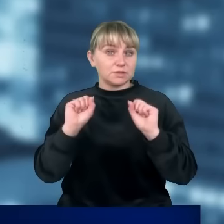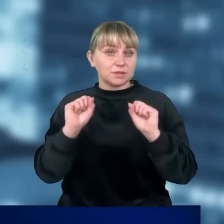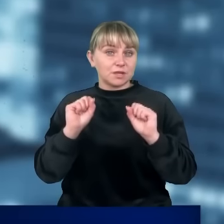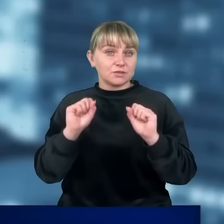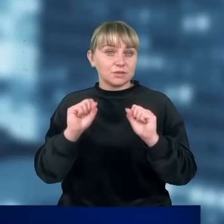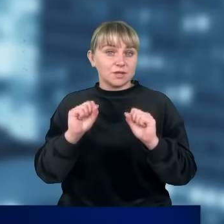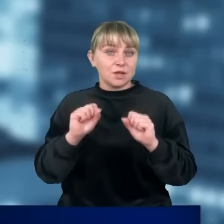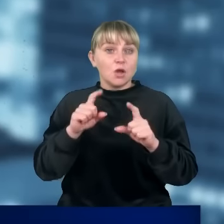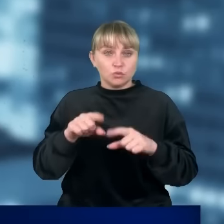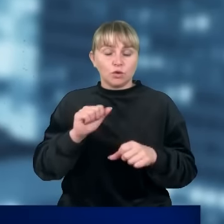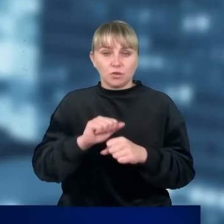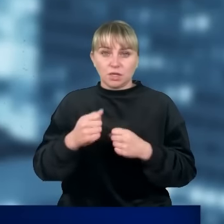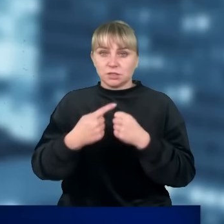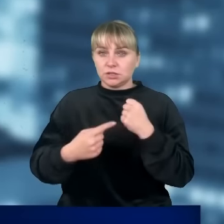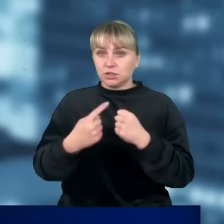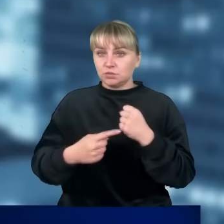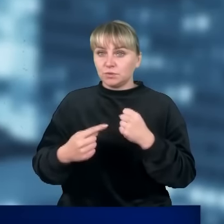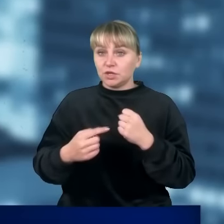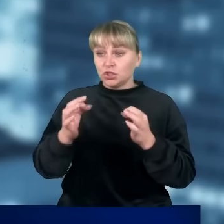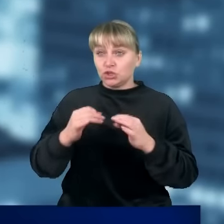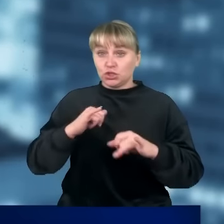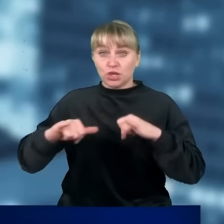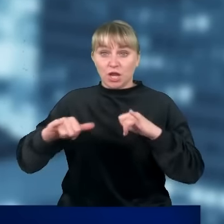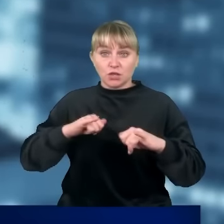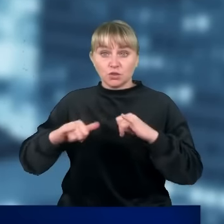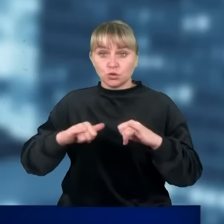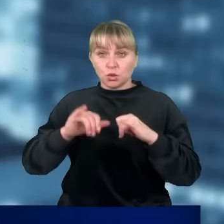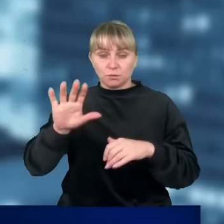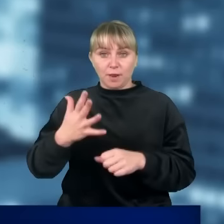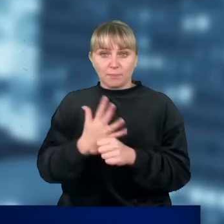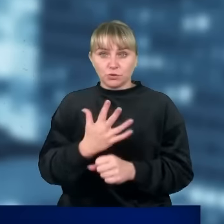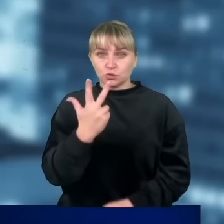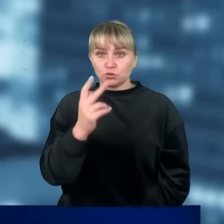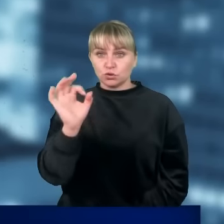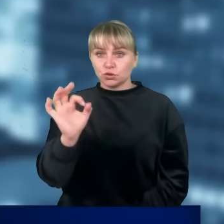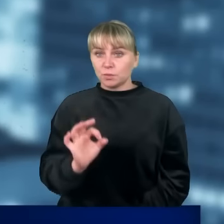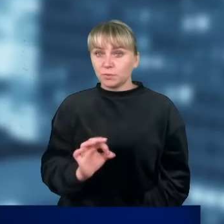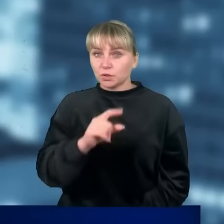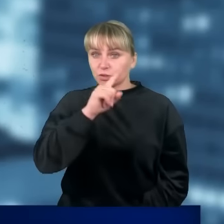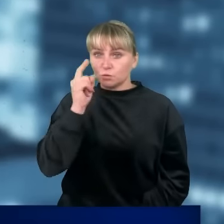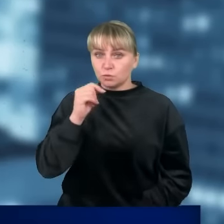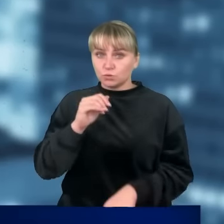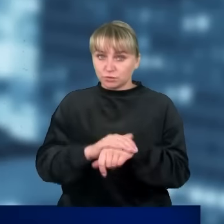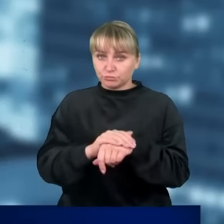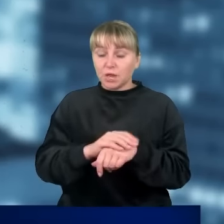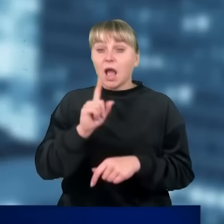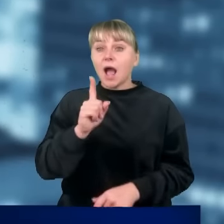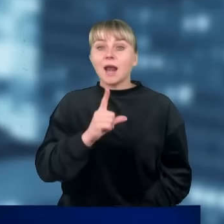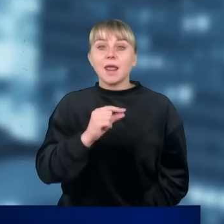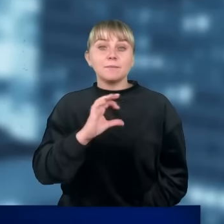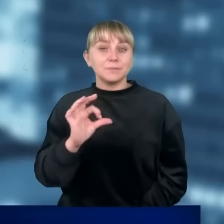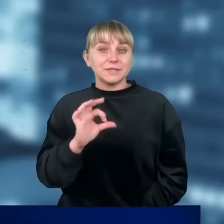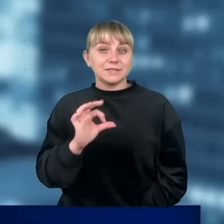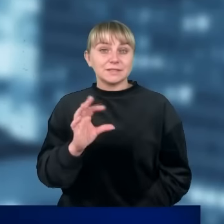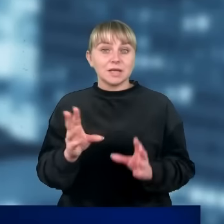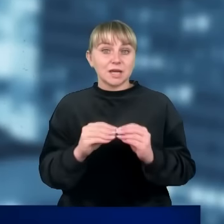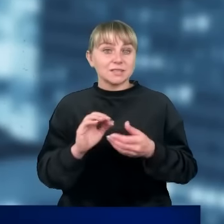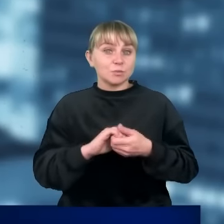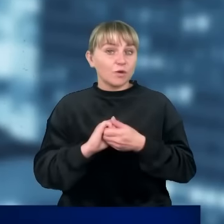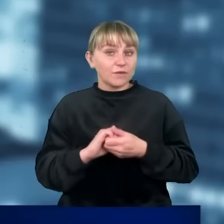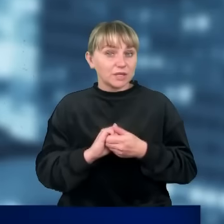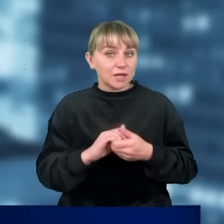to twarde liczby. Koalicja rządząca ma w sumie w sondażach 53% poparcia, ale to PiS i Konfederacja są na lekkiej